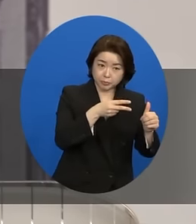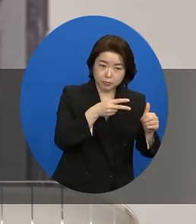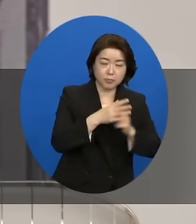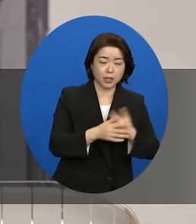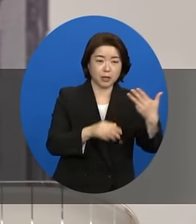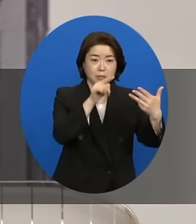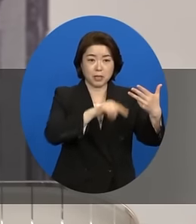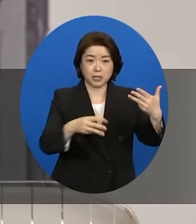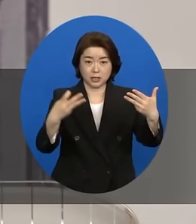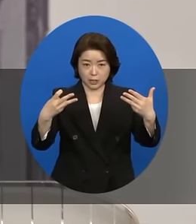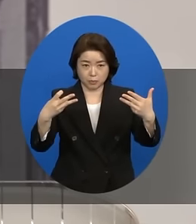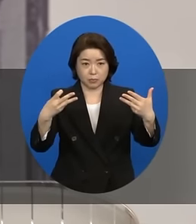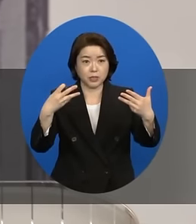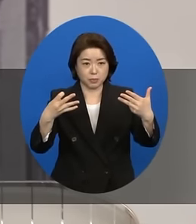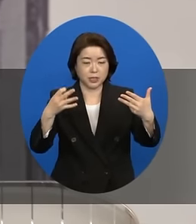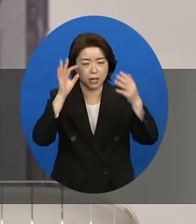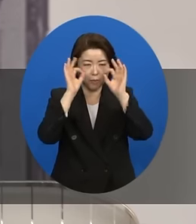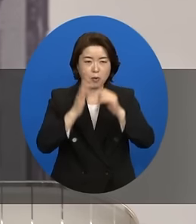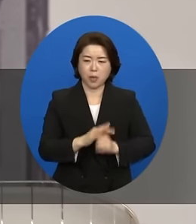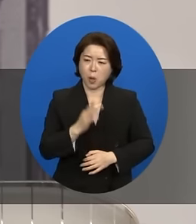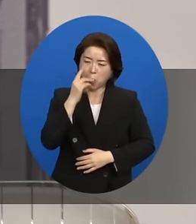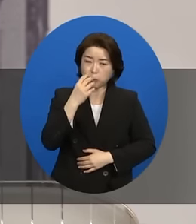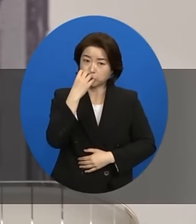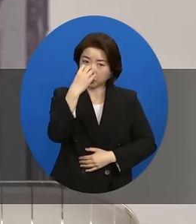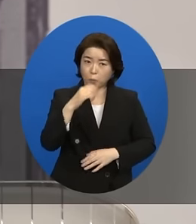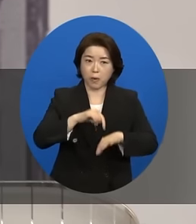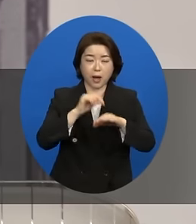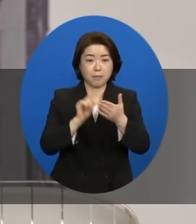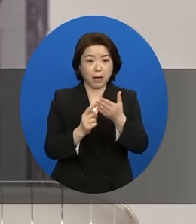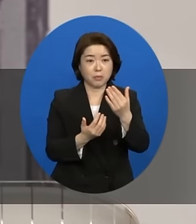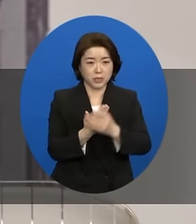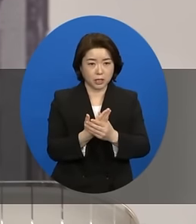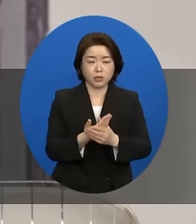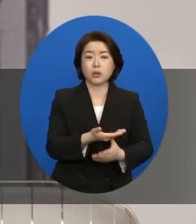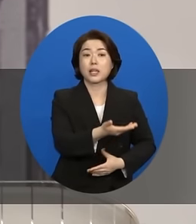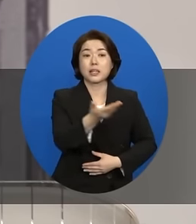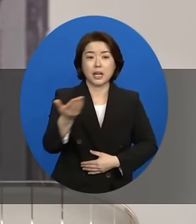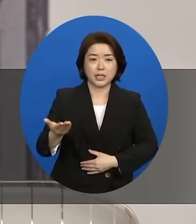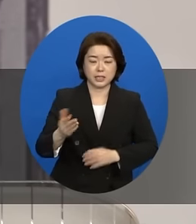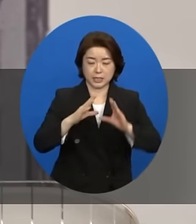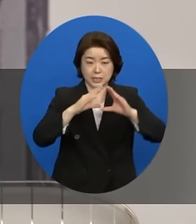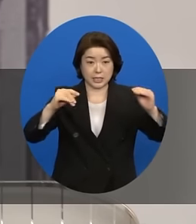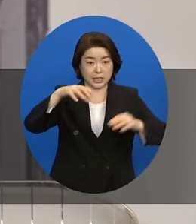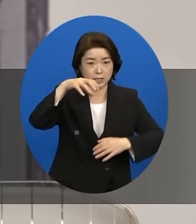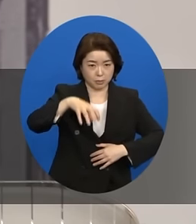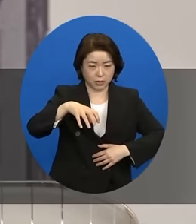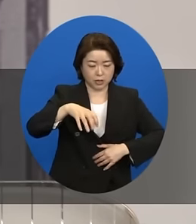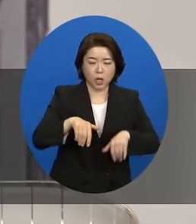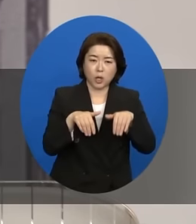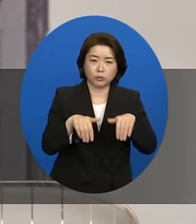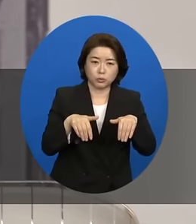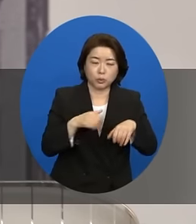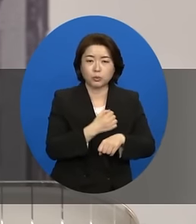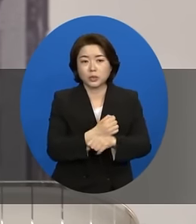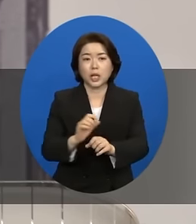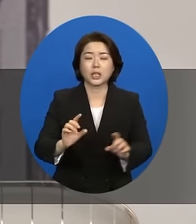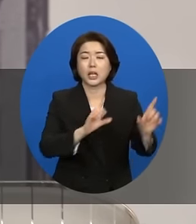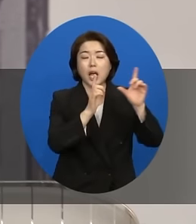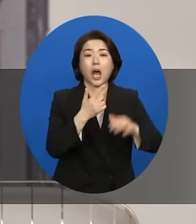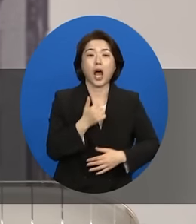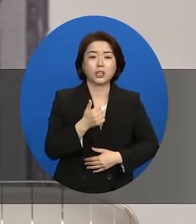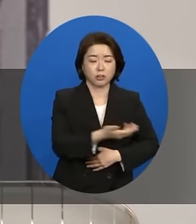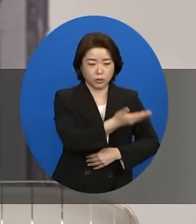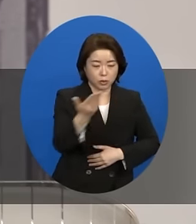있어요. 혹시라도 교만한 마음이 생겨서 당신들을 이집트 땅 종살이 하던 집에서 이끌어내신 주